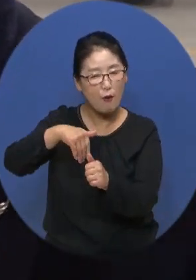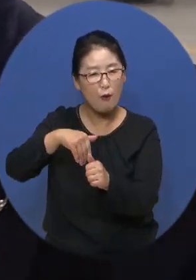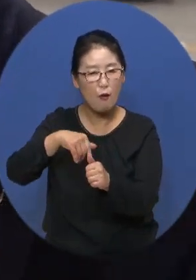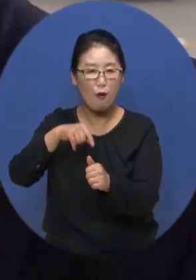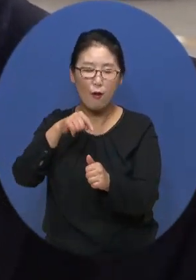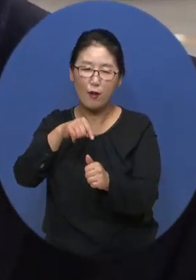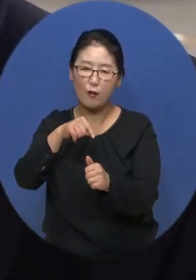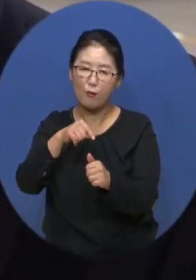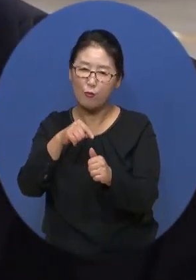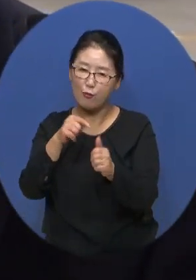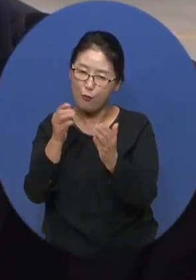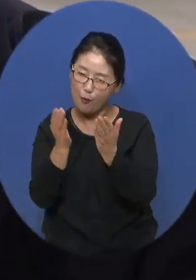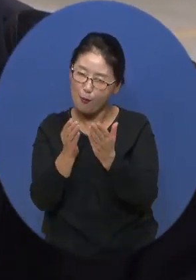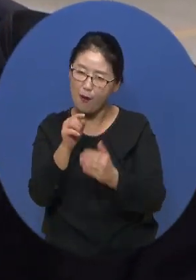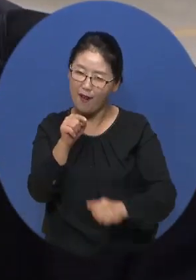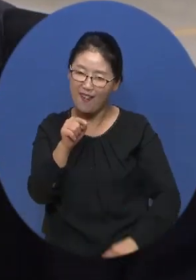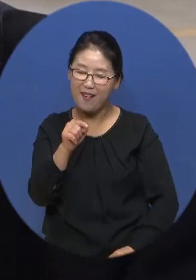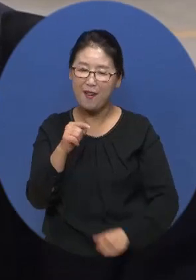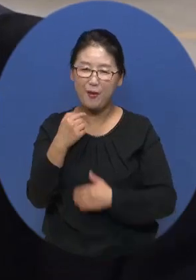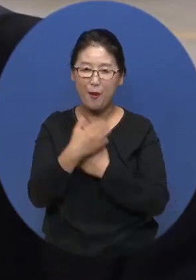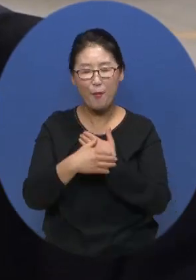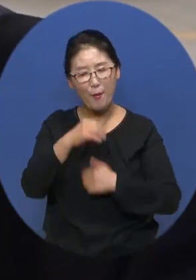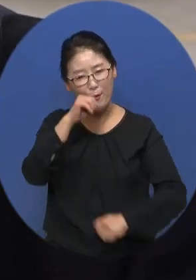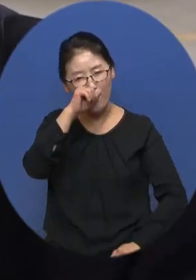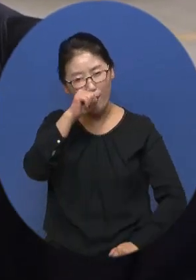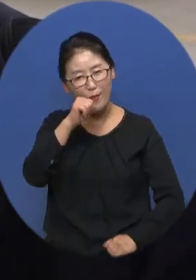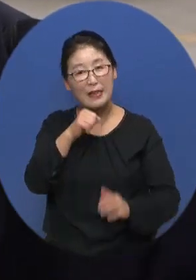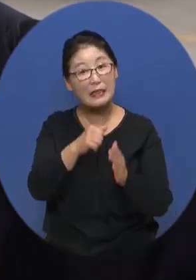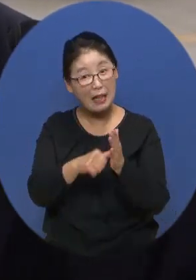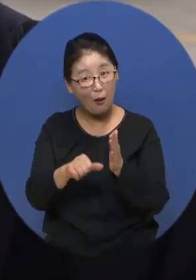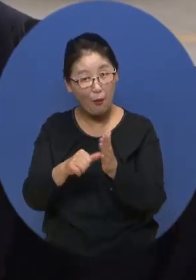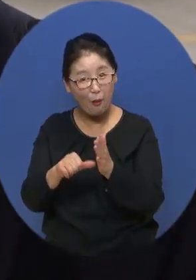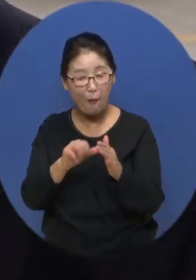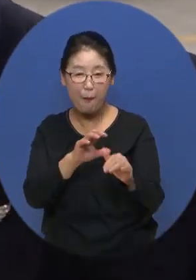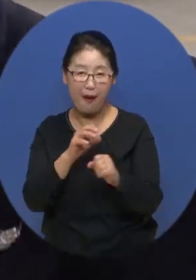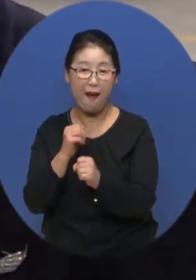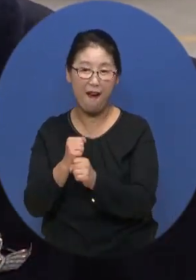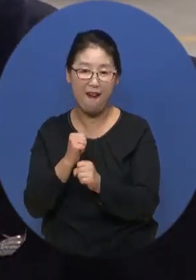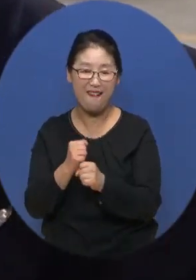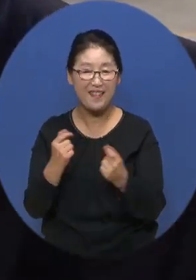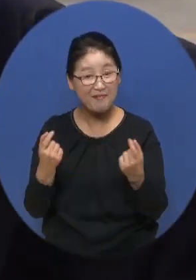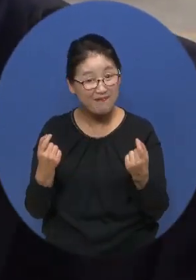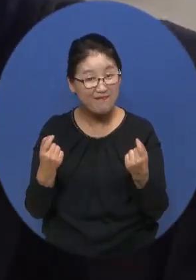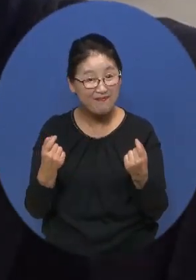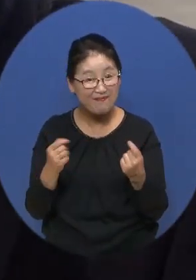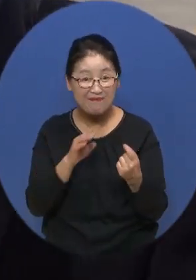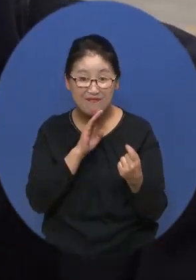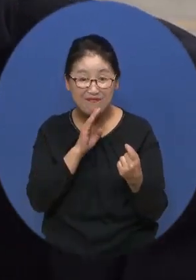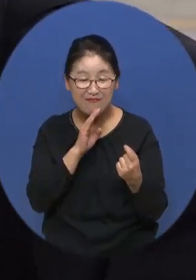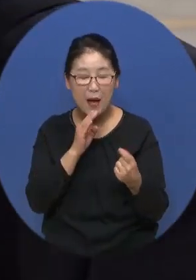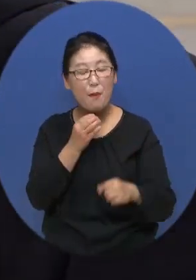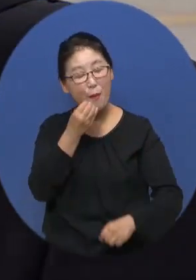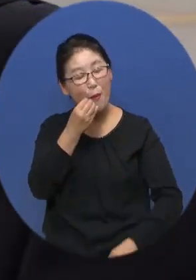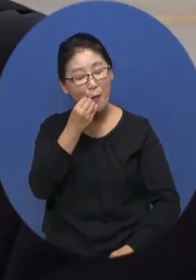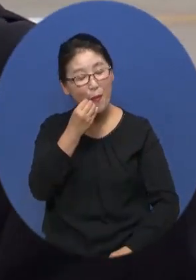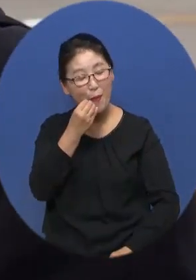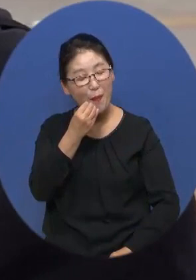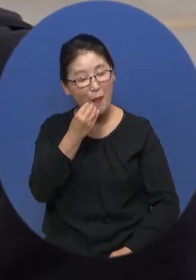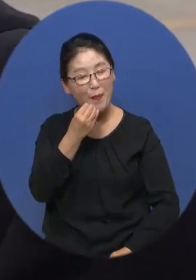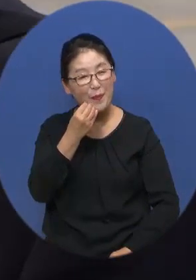적응하게 안 했겠나 싶은데, 친환경적으로 안 만들었나 싶은데요. 일단